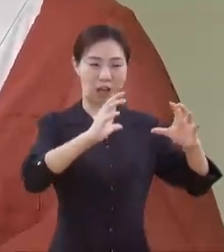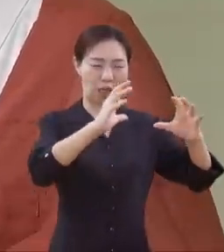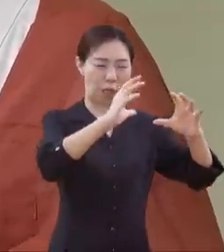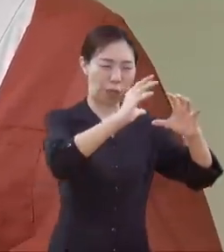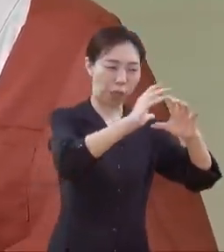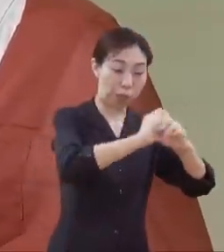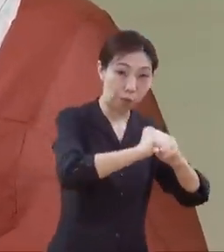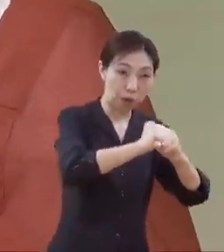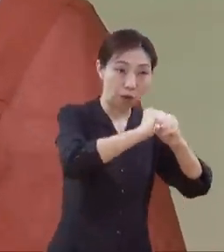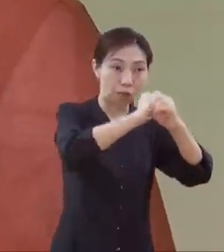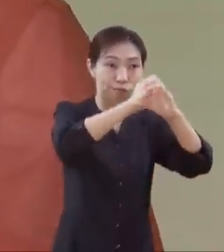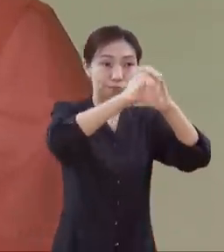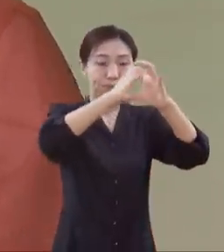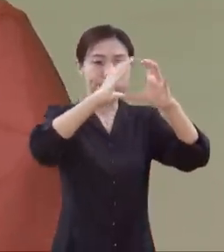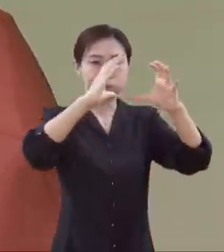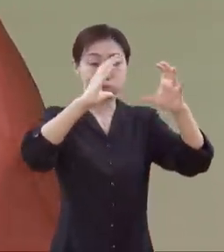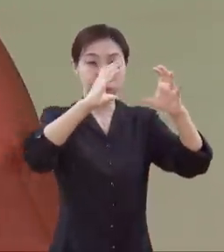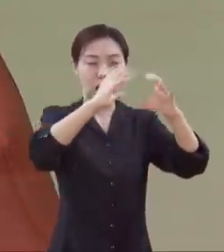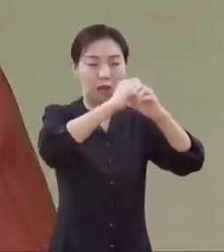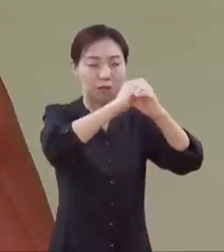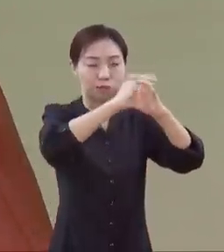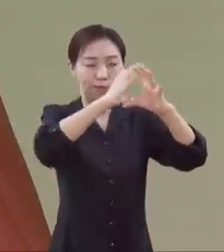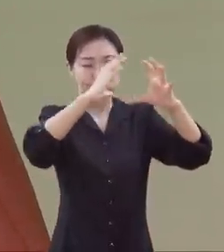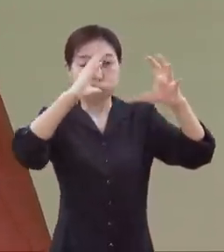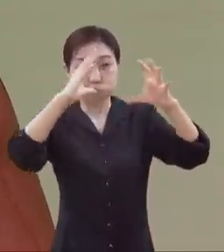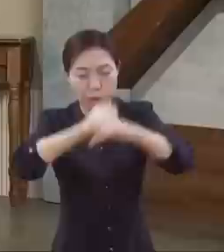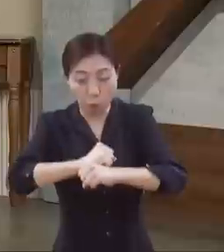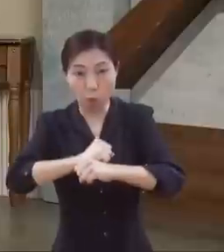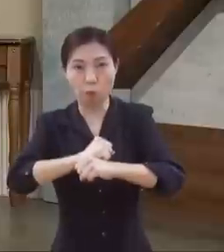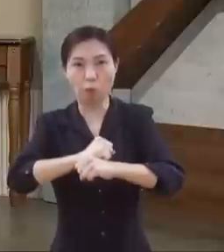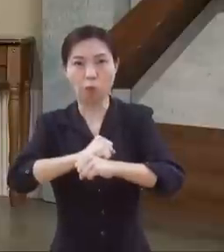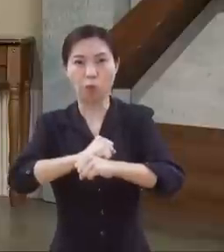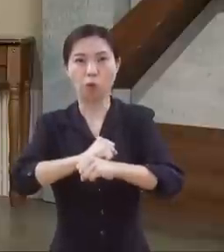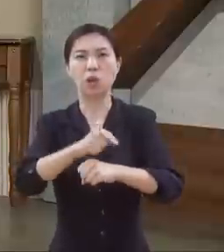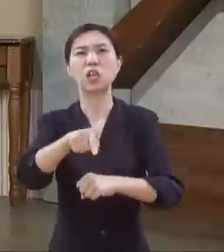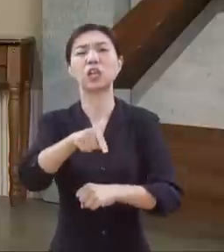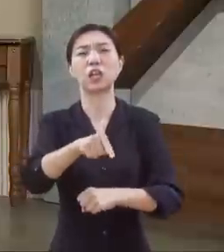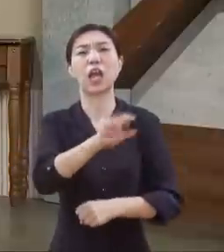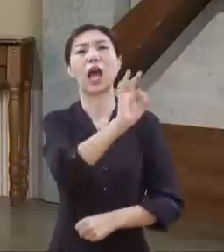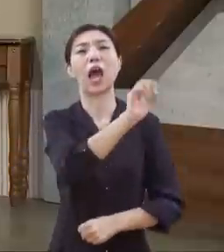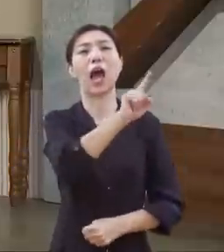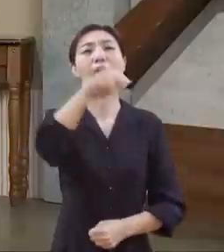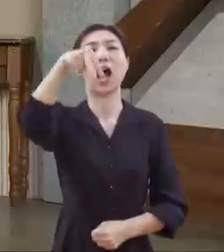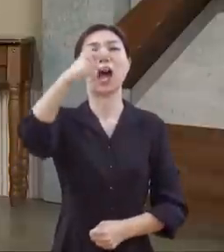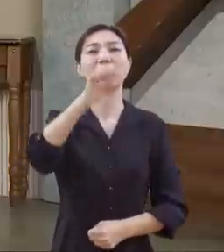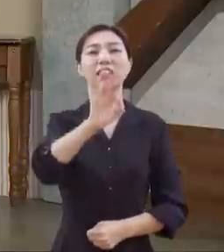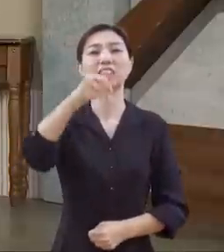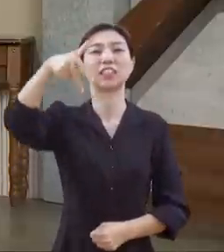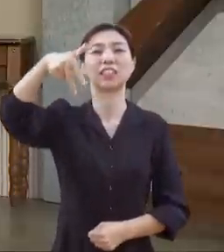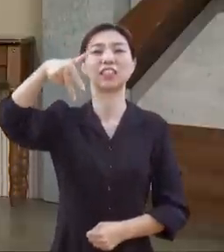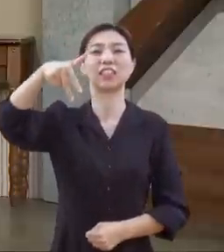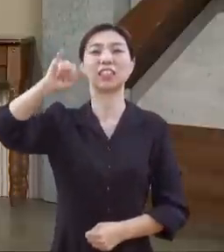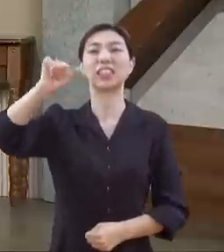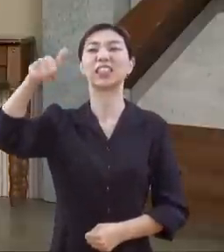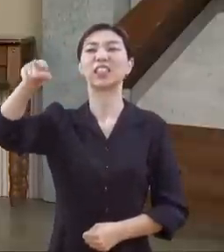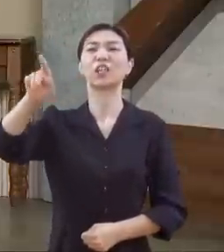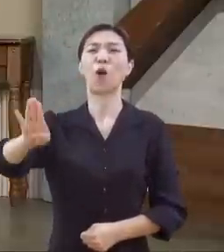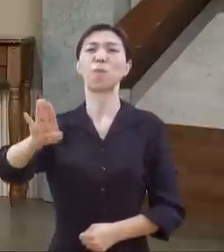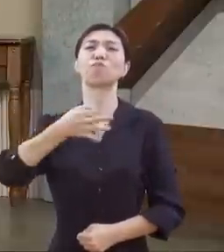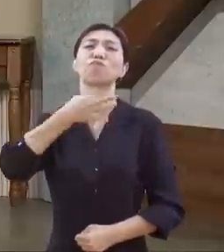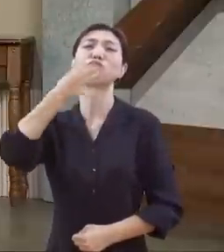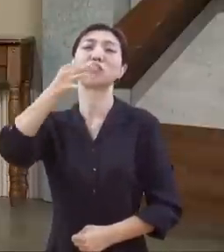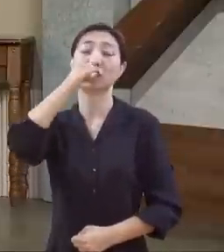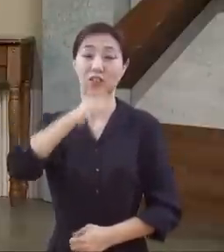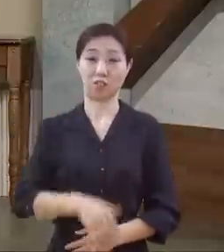바로 아승직업이다라고 말씀하시는 분도 있습니다 물론 여러가지 학설이 있는데 그래서 저희가 그냥